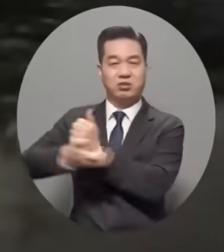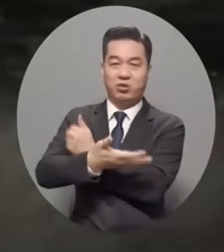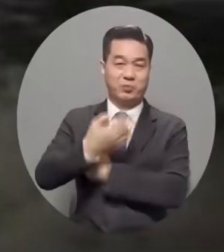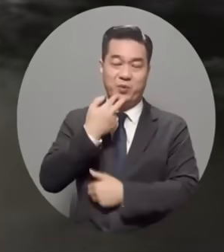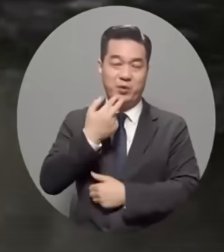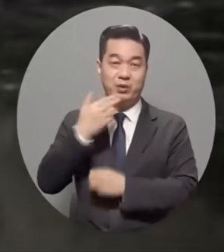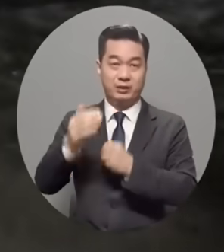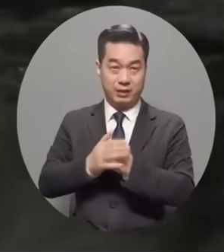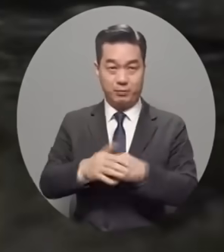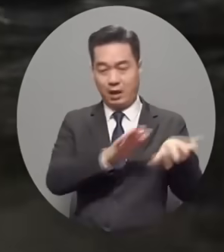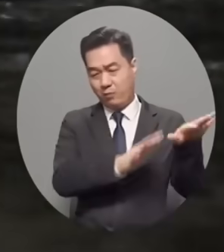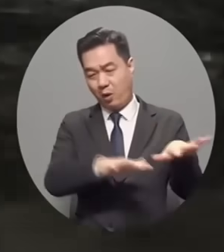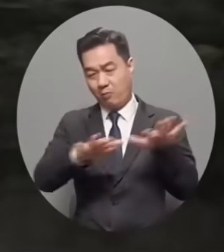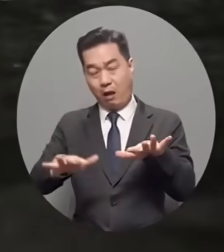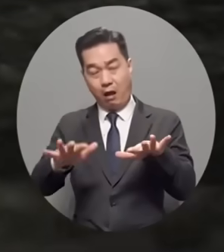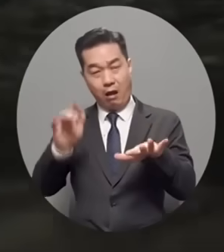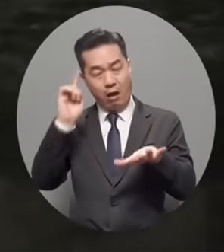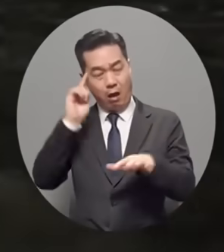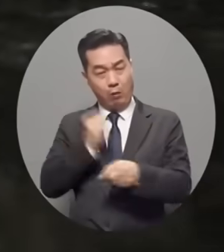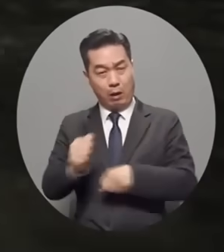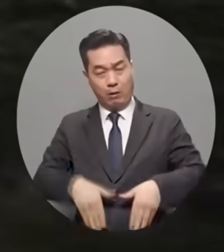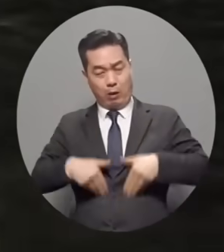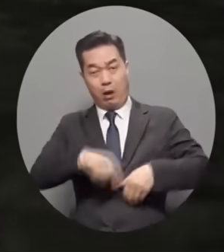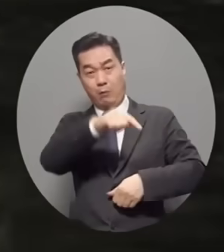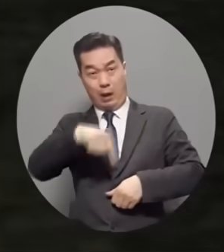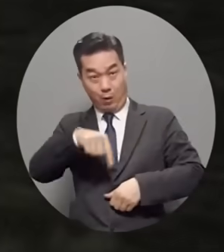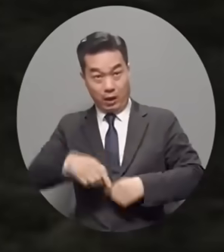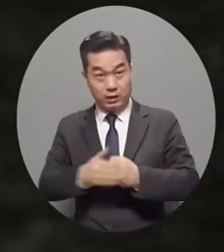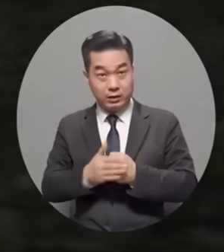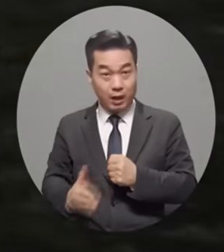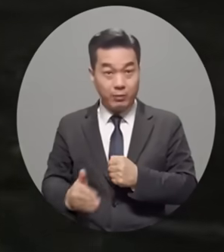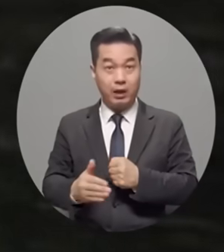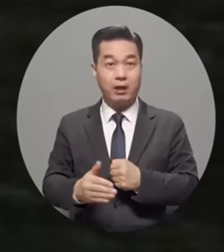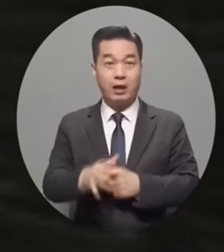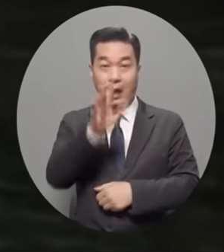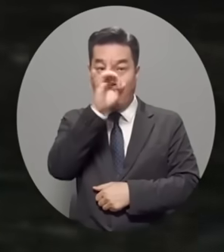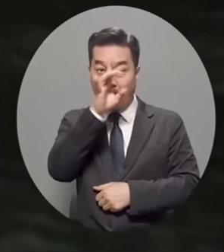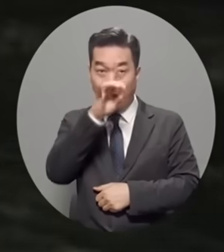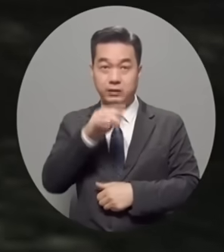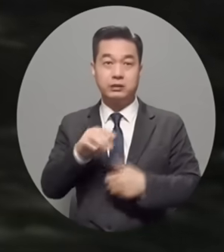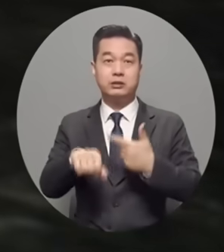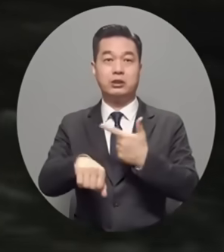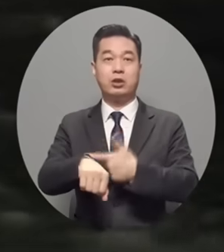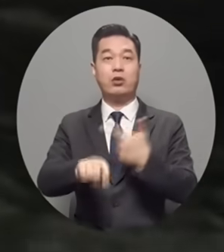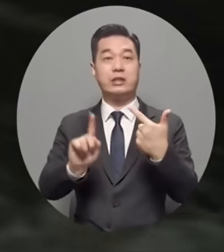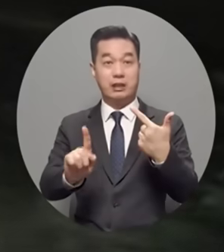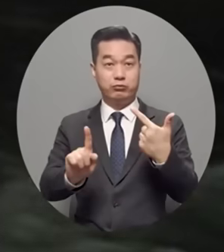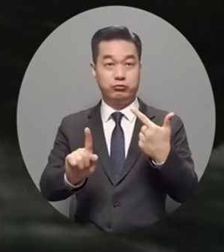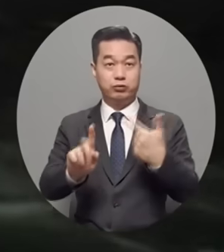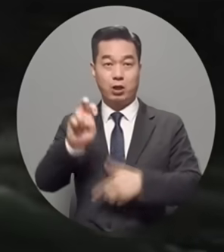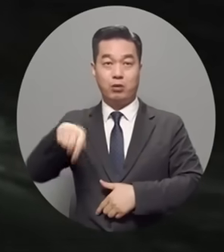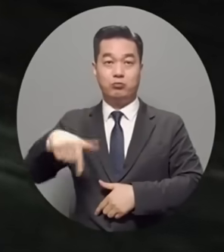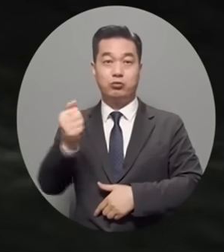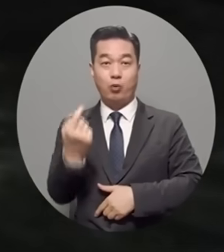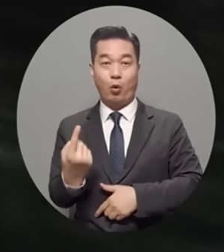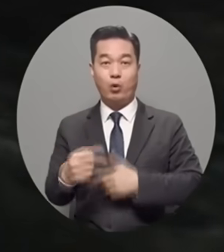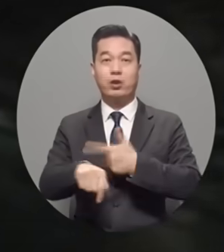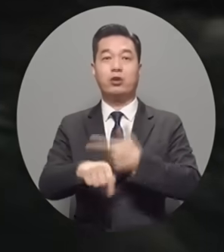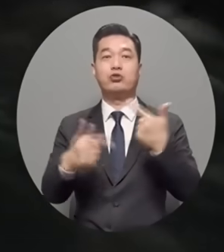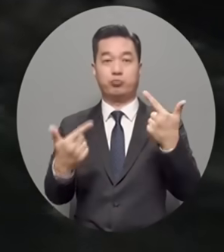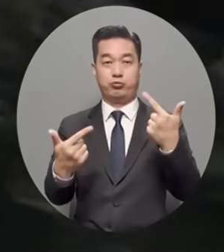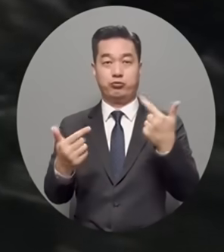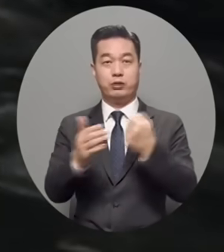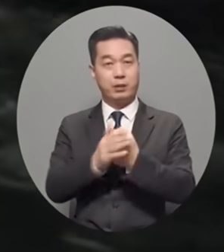도달 시간이 예상보다 빨라서 강릉 남항진에 오후 6시 1분에 도달했고 동해 묵호에는 6시 6분에 도달해